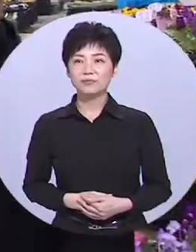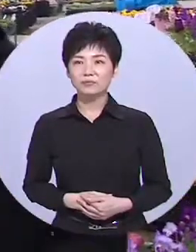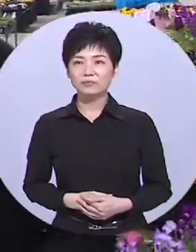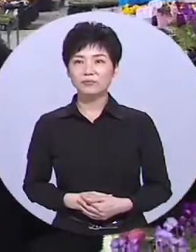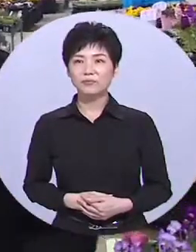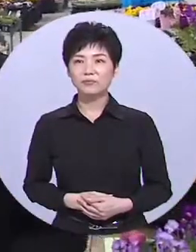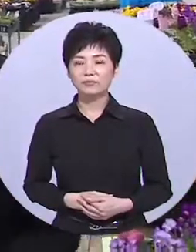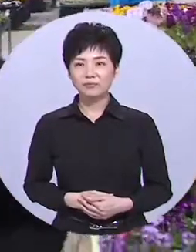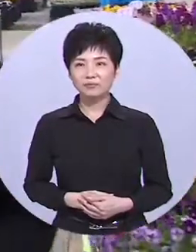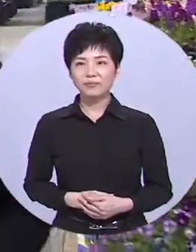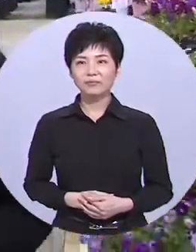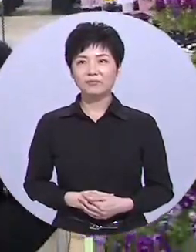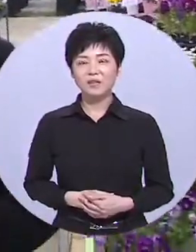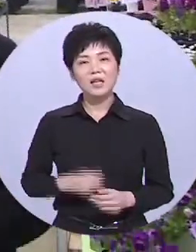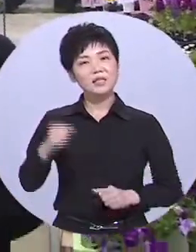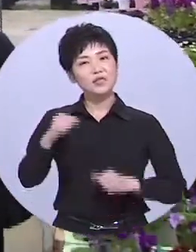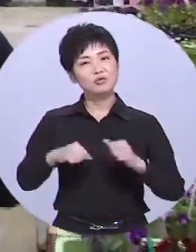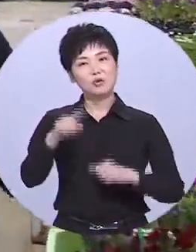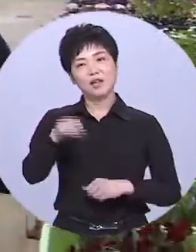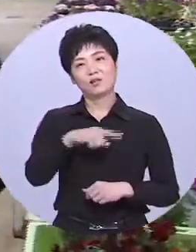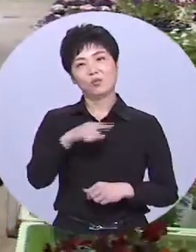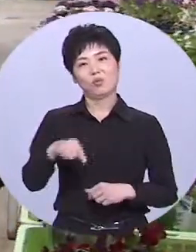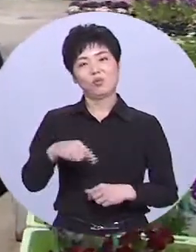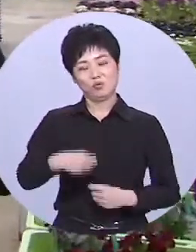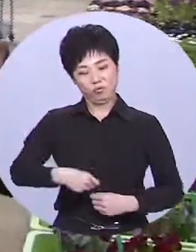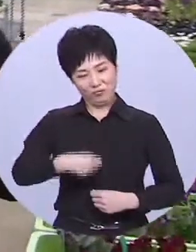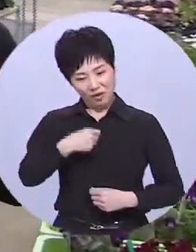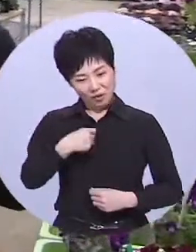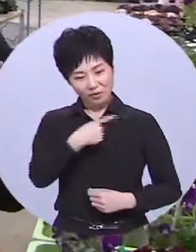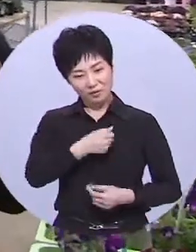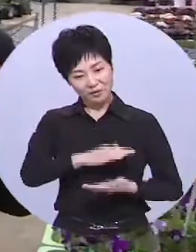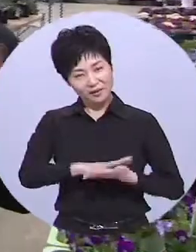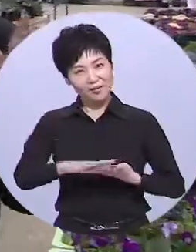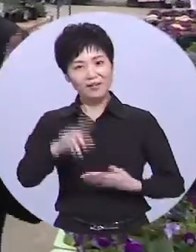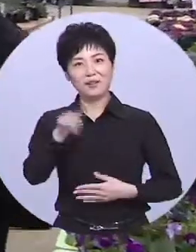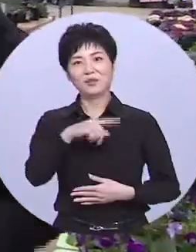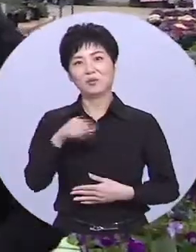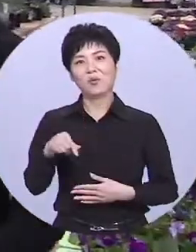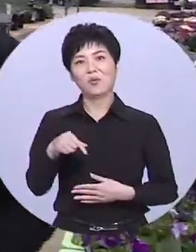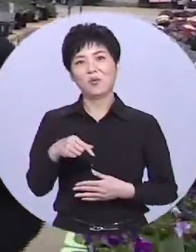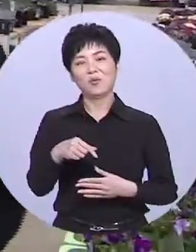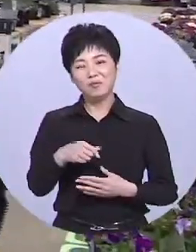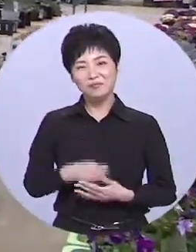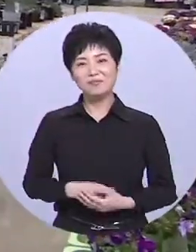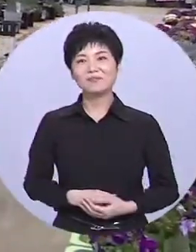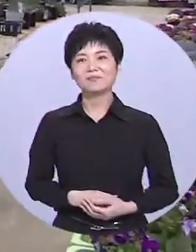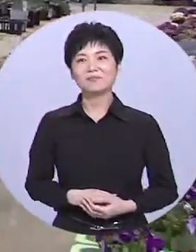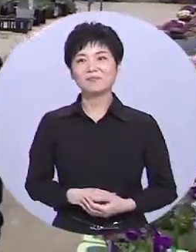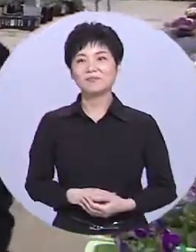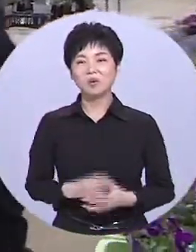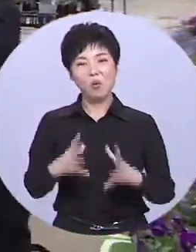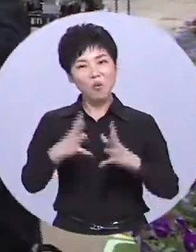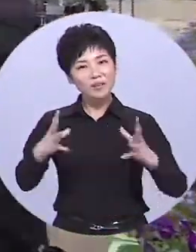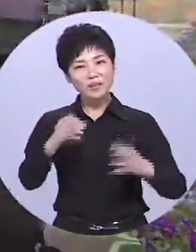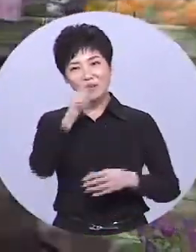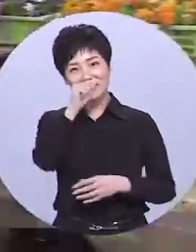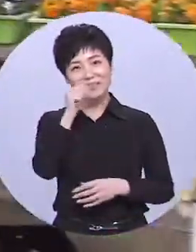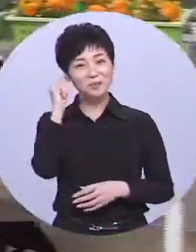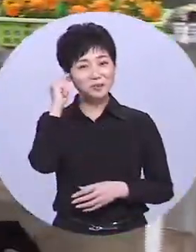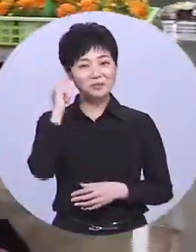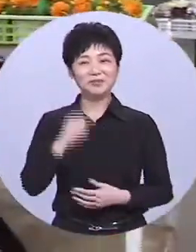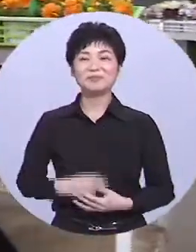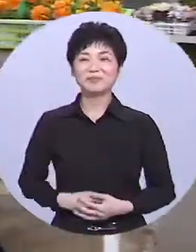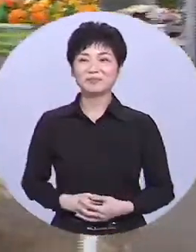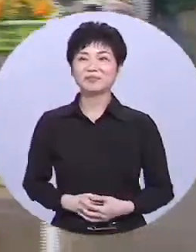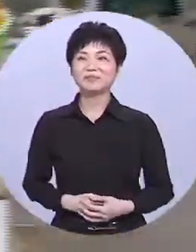自由人というか、天真爛漫なんです、 ね、なるほど。そしたらもう大輪のパンジーでドーンと、 あ、パンジードーンって感じがいいですね、 う ん、なんか